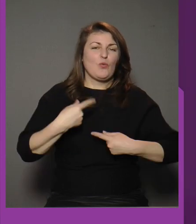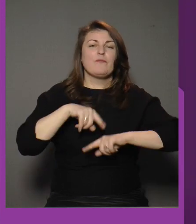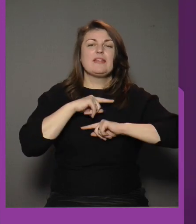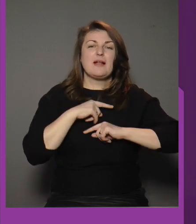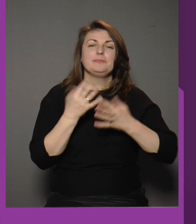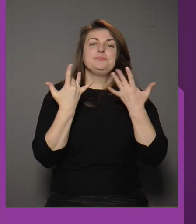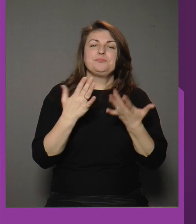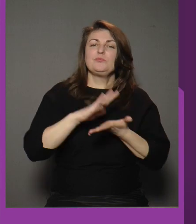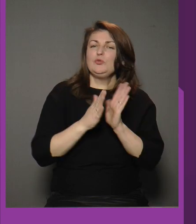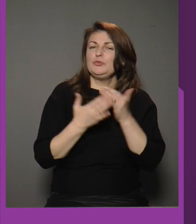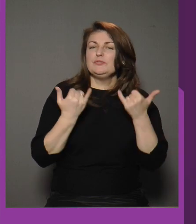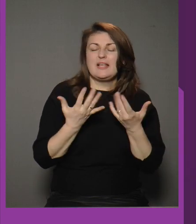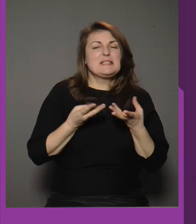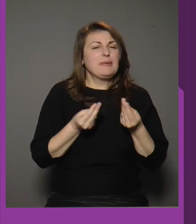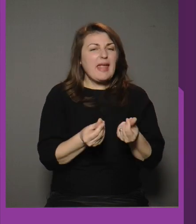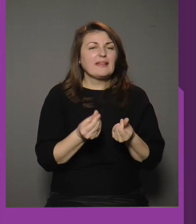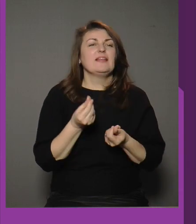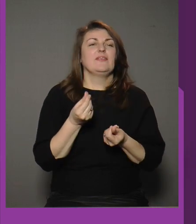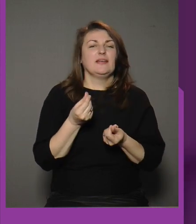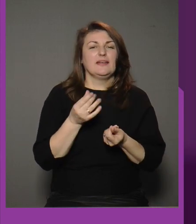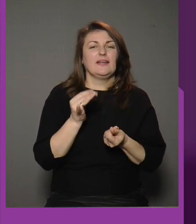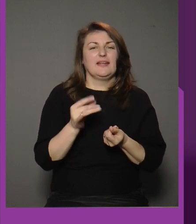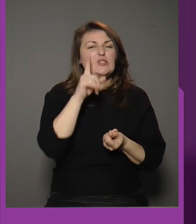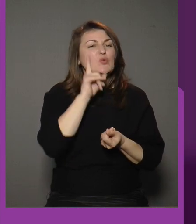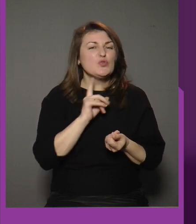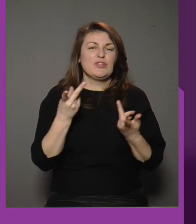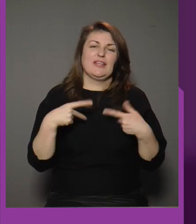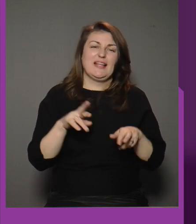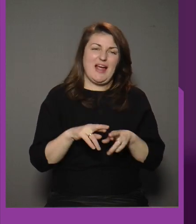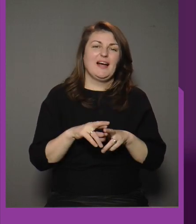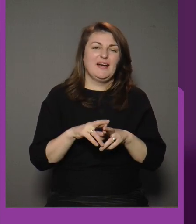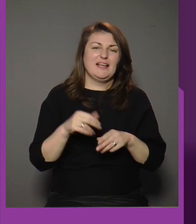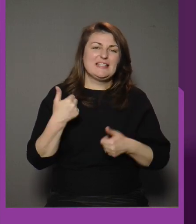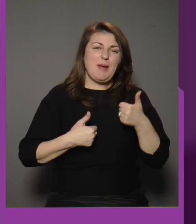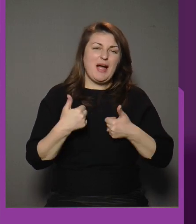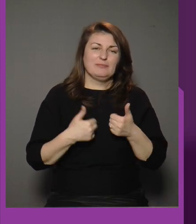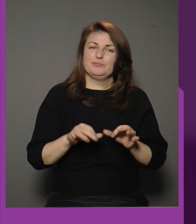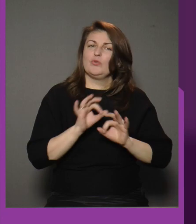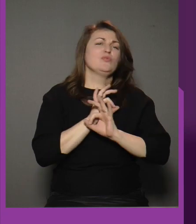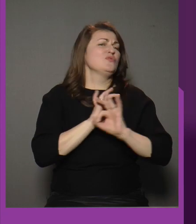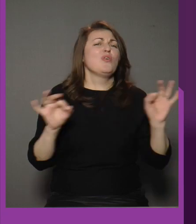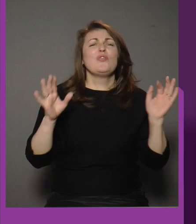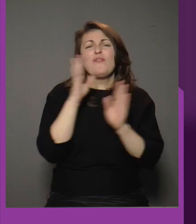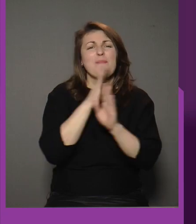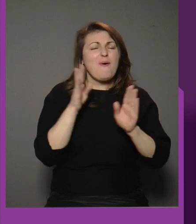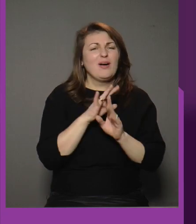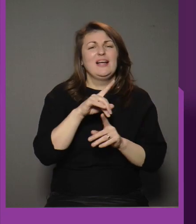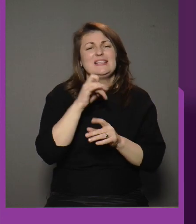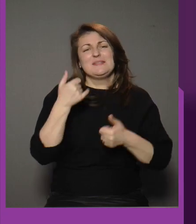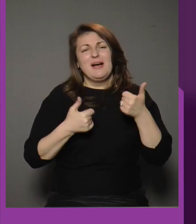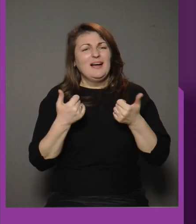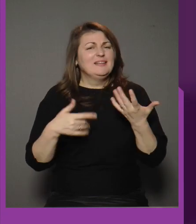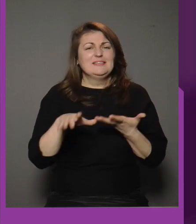Наскільки умови сьогодні сприятливі і зручні для змагань? Чудова погода, засмагати можна,